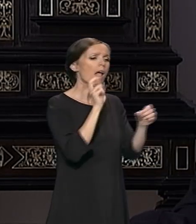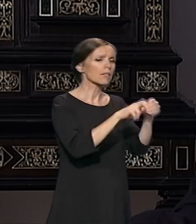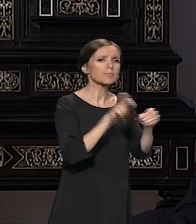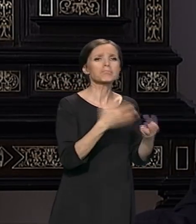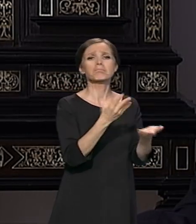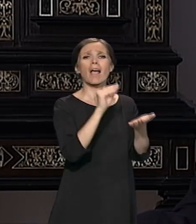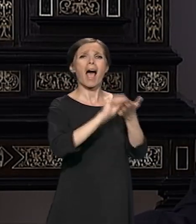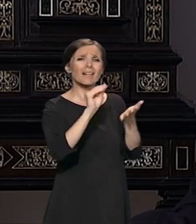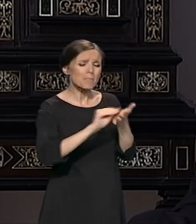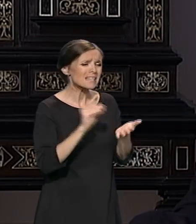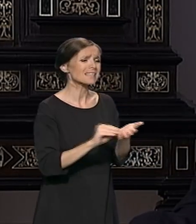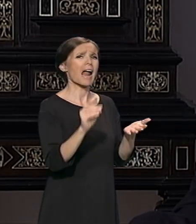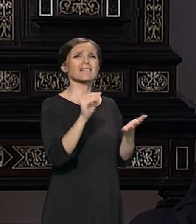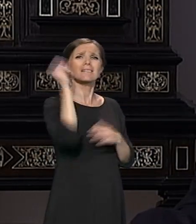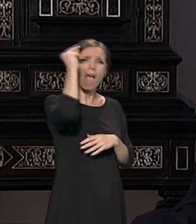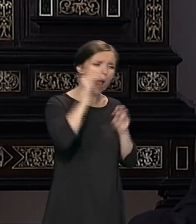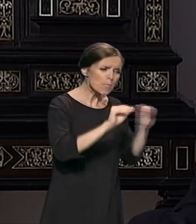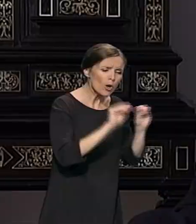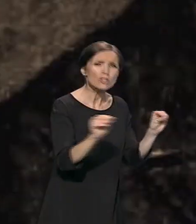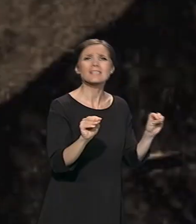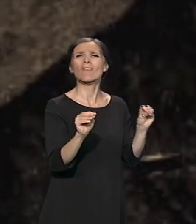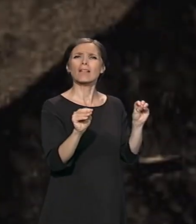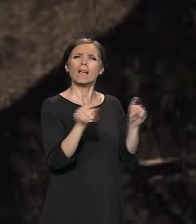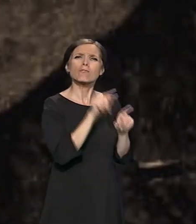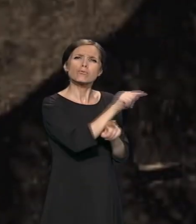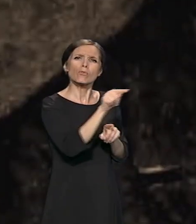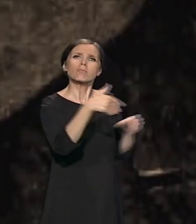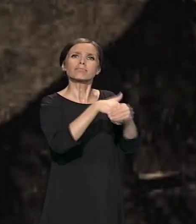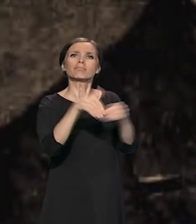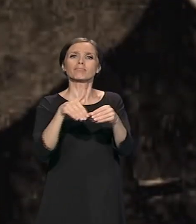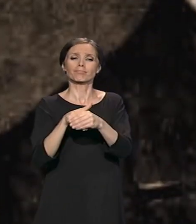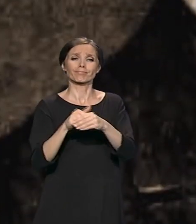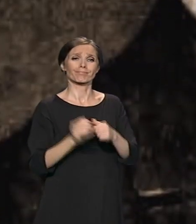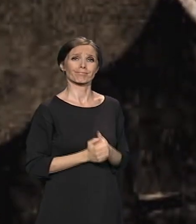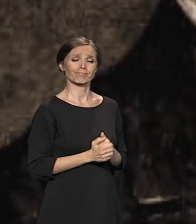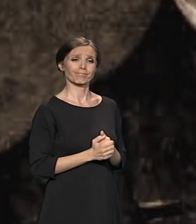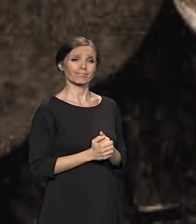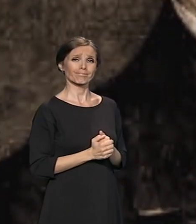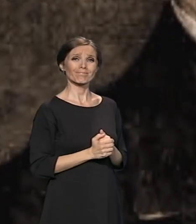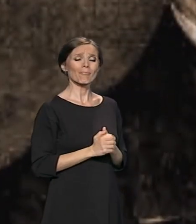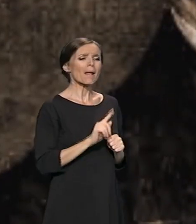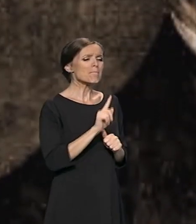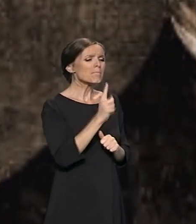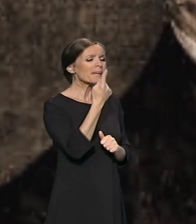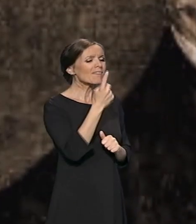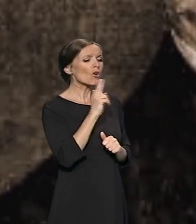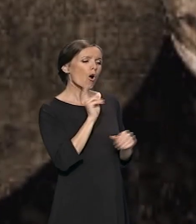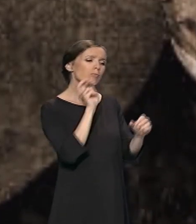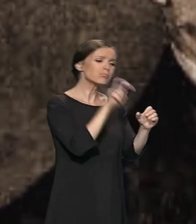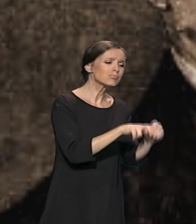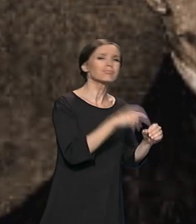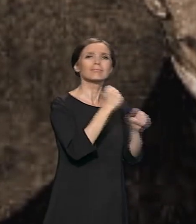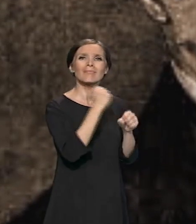u prosveti i na mnogim drugim mestima. Prvi profesori i prvi nastavnici